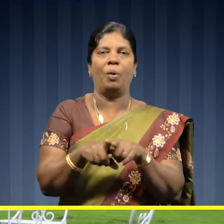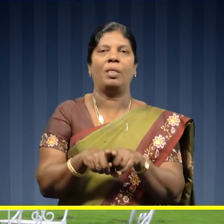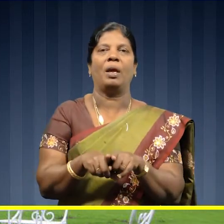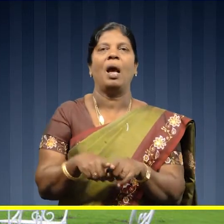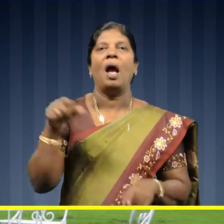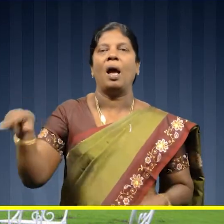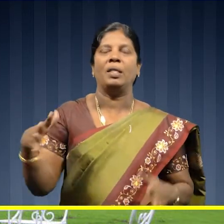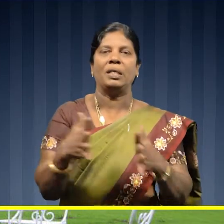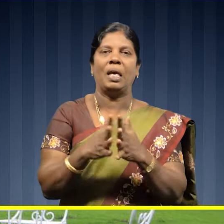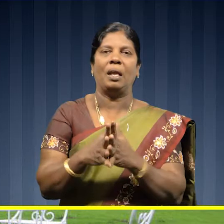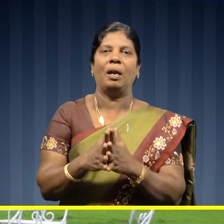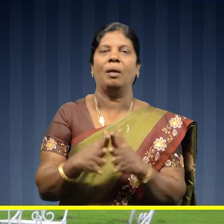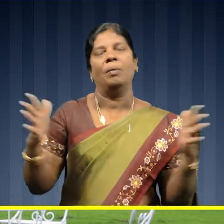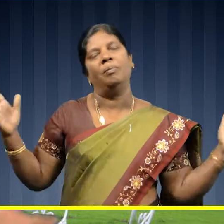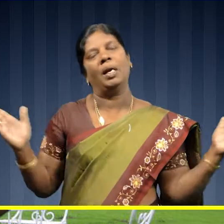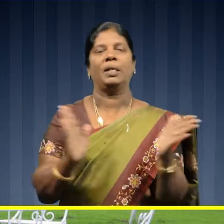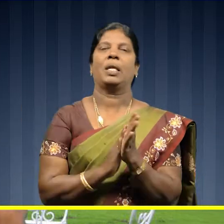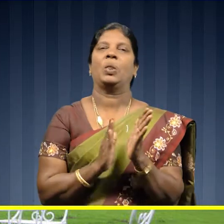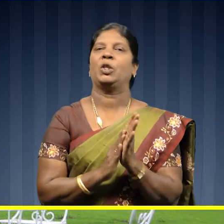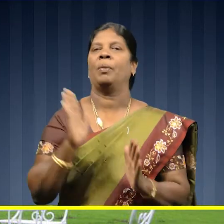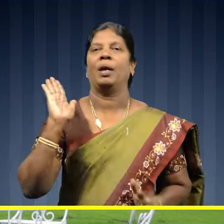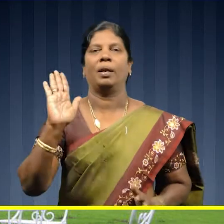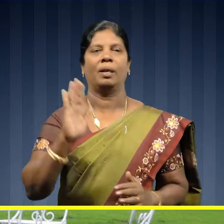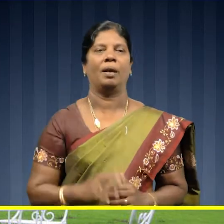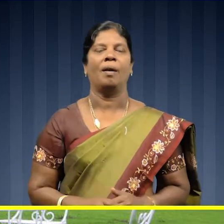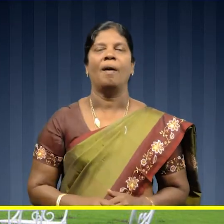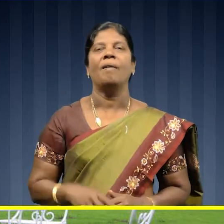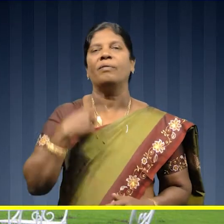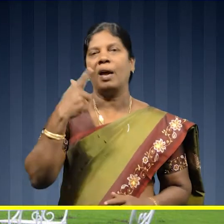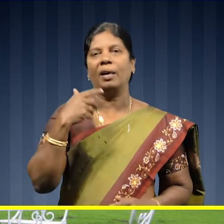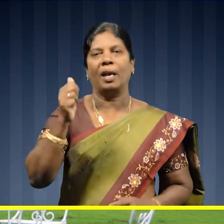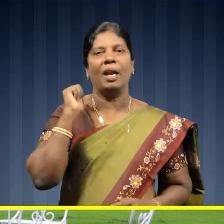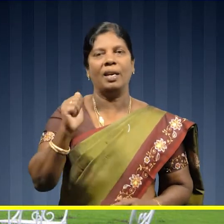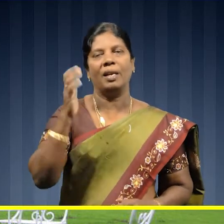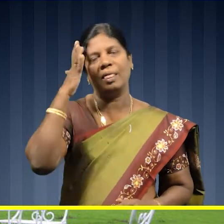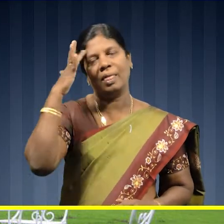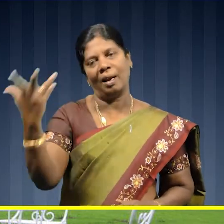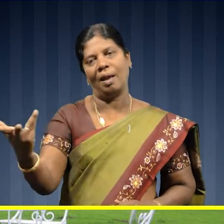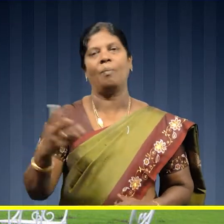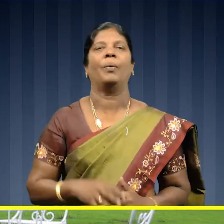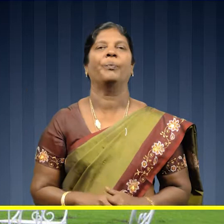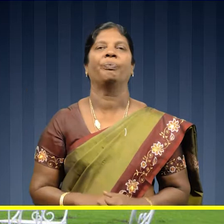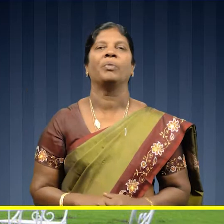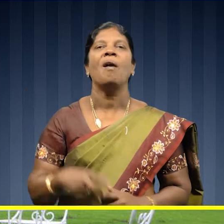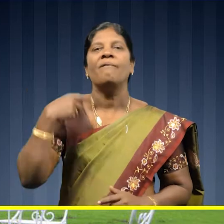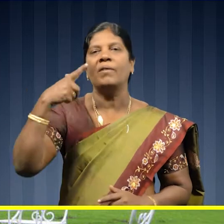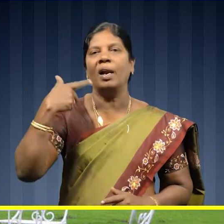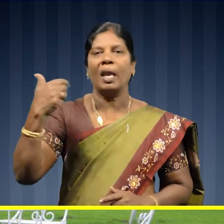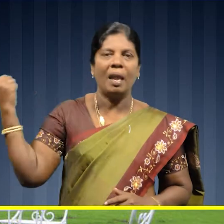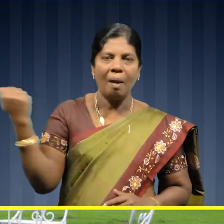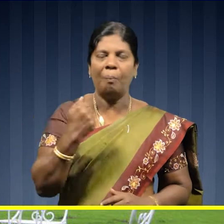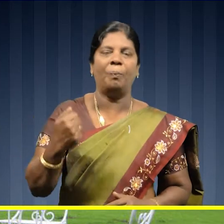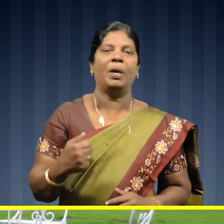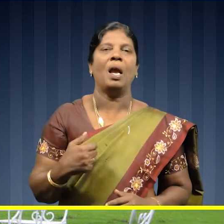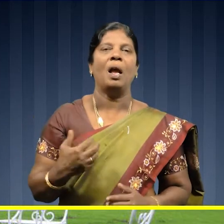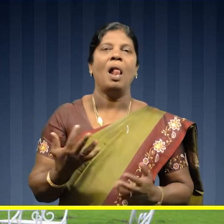அந்த நகரத்தின் மக்கள் மிக மகிழ்ச்சியாக இருந்தார்கள். வாழ்க்கை என்றாலே என்னவென்று தெரியாமல்,